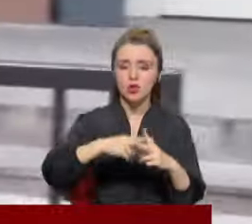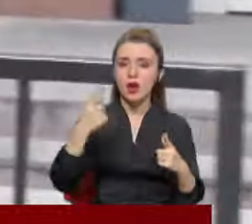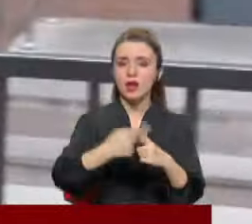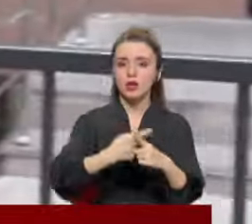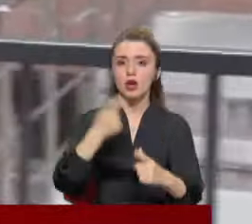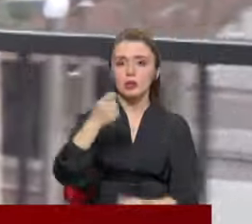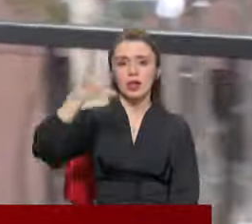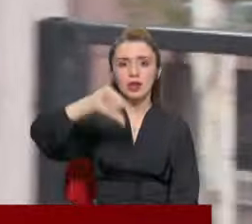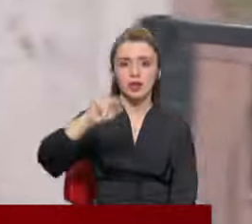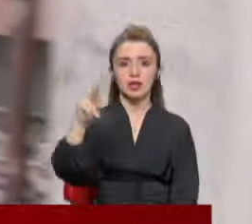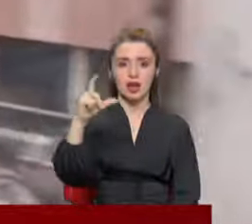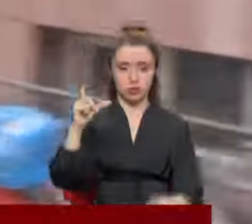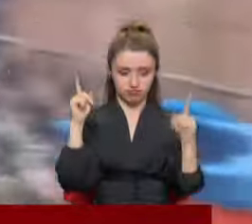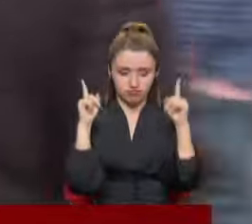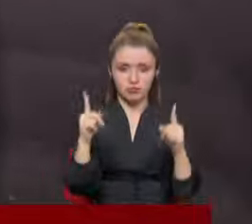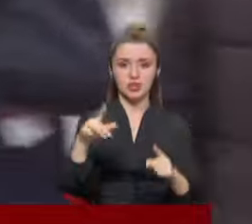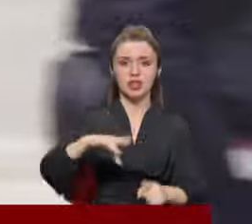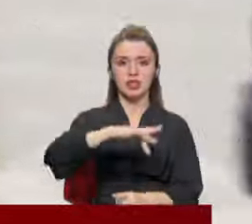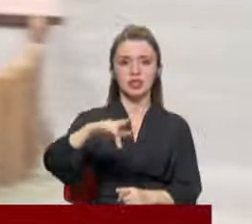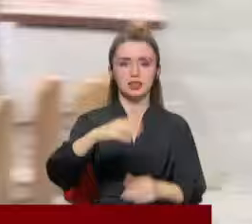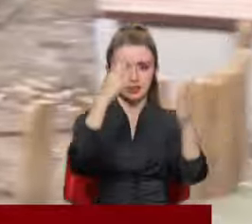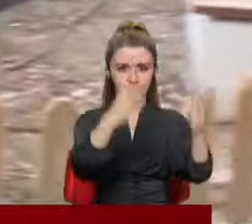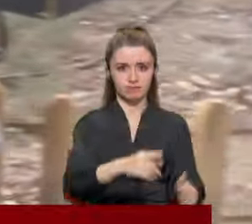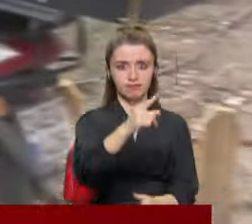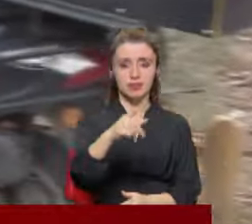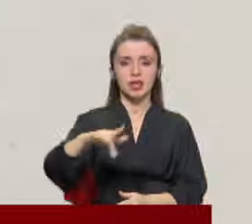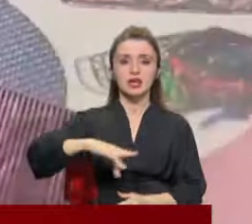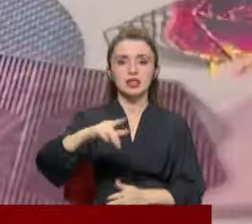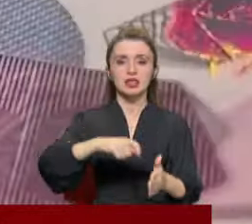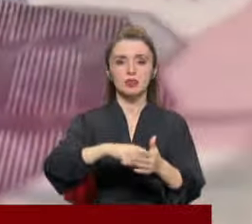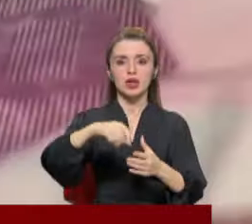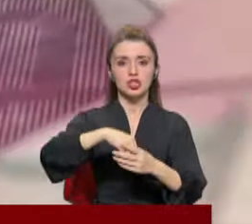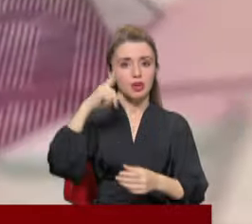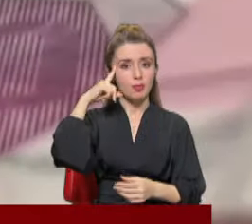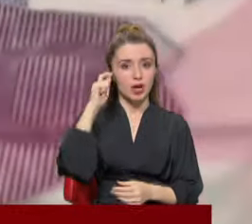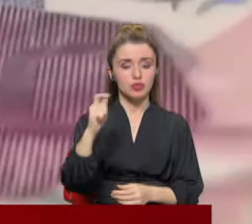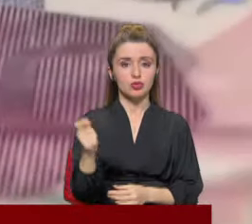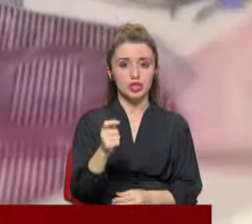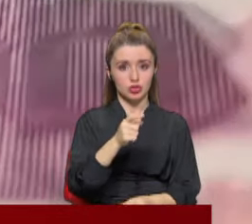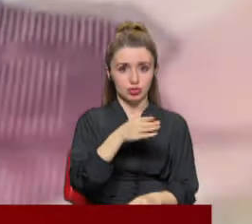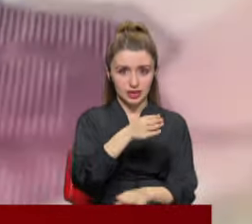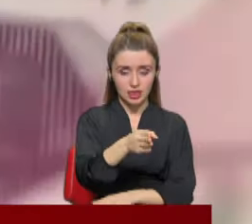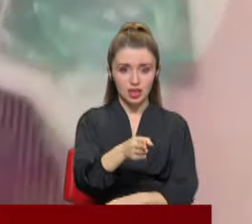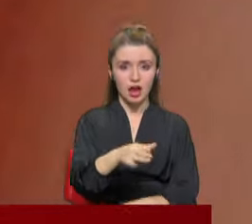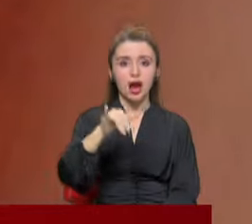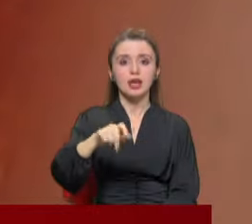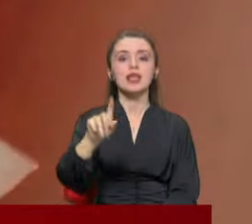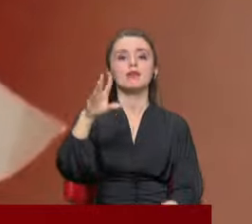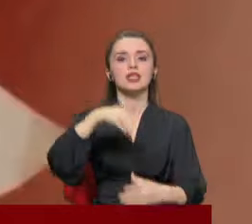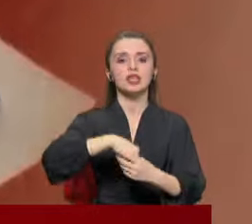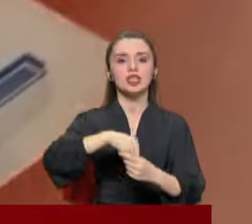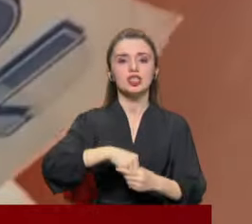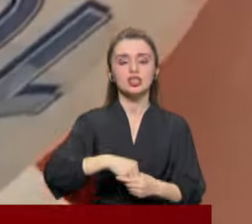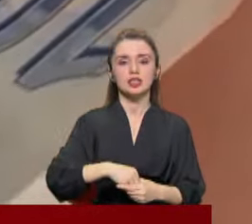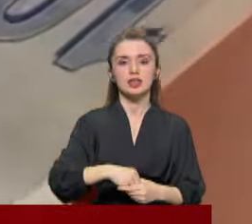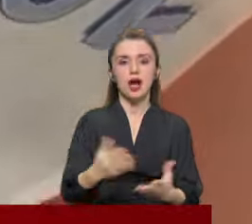kirasını ödeyemeyen, 2 aydır işsiz olan Orhan Akkaya, işsizlik maaşı için başvurduğu İşkur kapısından hak etmediği gerekçesiyle eli